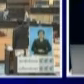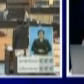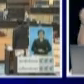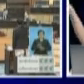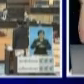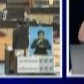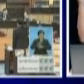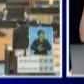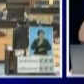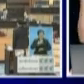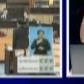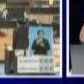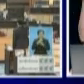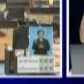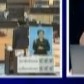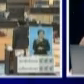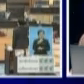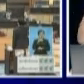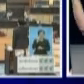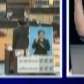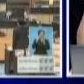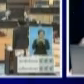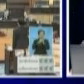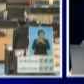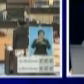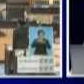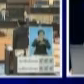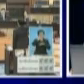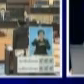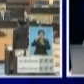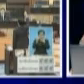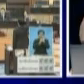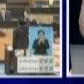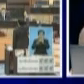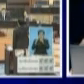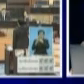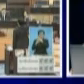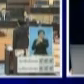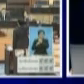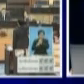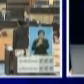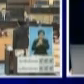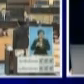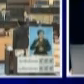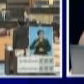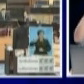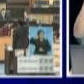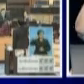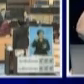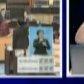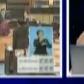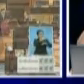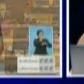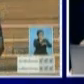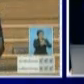โต้กันไปมาสลับกันไปมาเด้อข้อตกลงถามเรื่องว่าเรื่องส่วนตัวไม่เรื่องส่วนตัวและประเด็นที่นายกจะให้คนอื่นมาตอบแทนคุณรังสิมาลุ